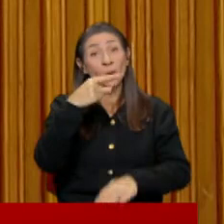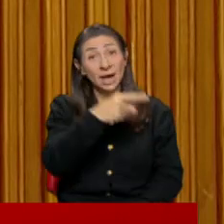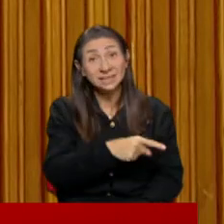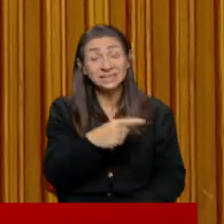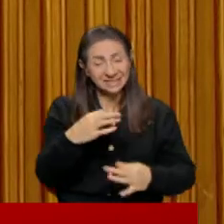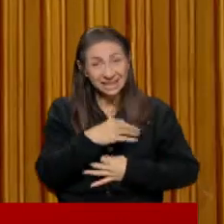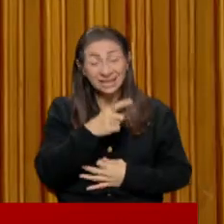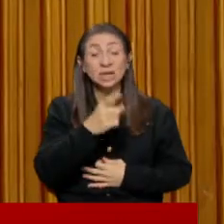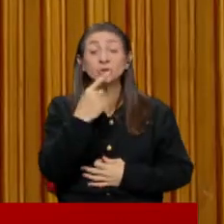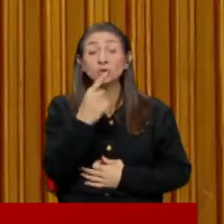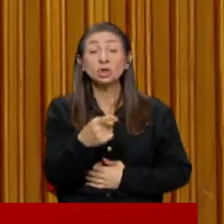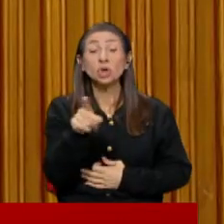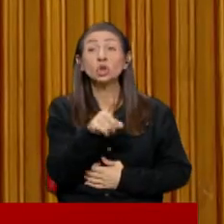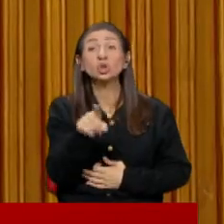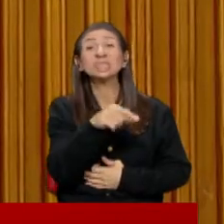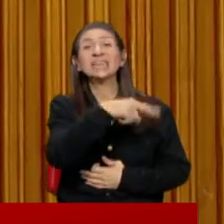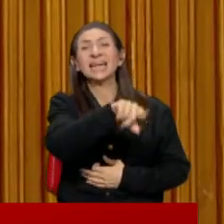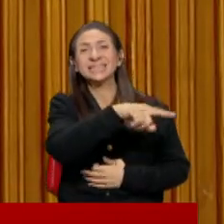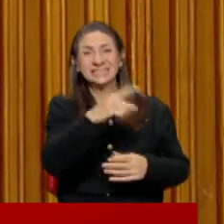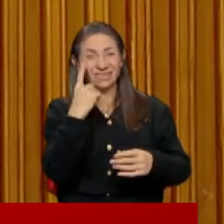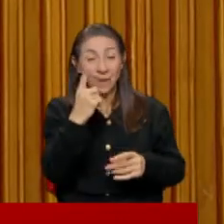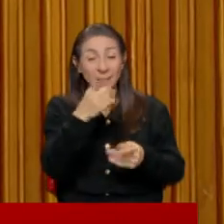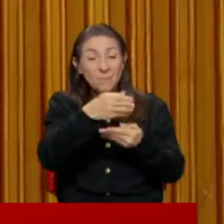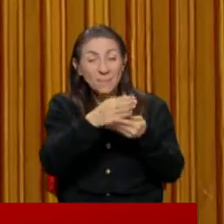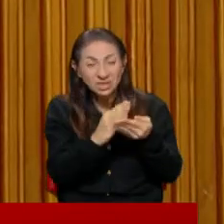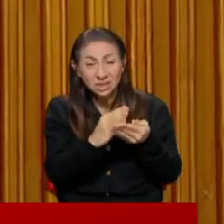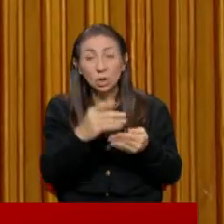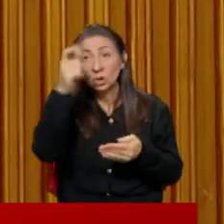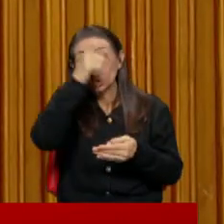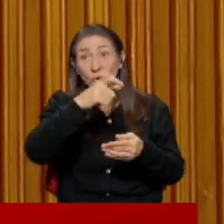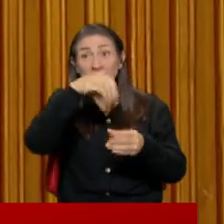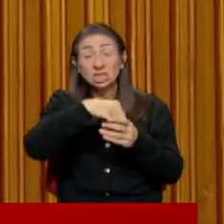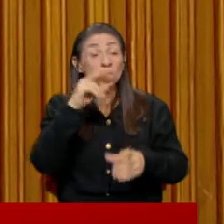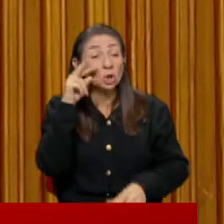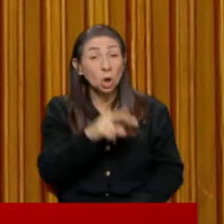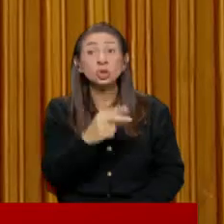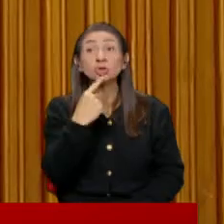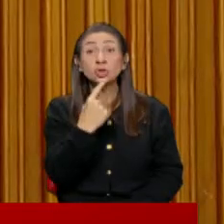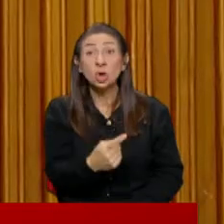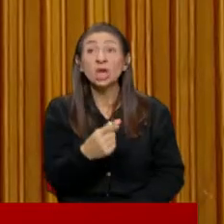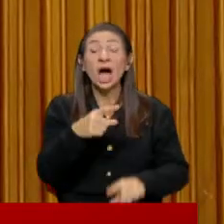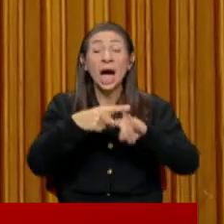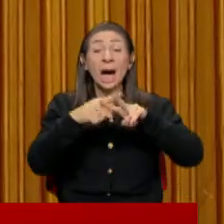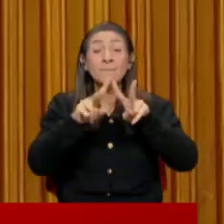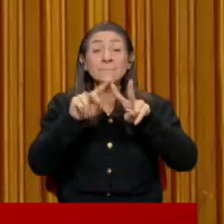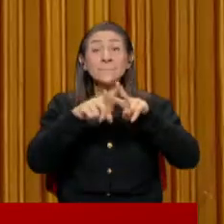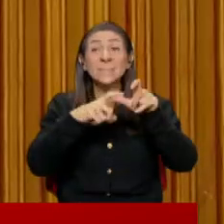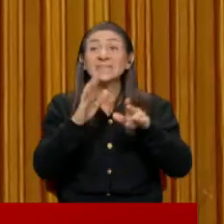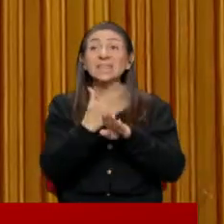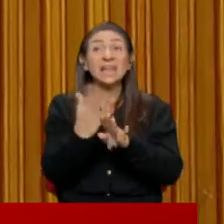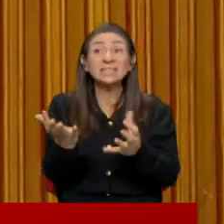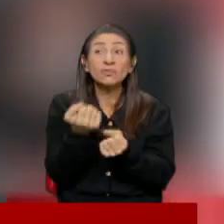sen sözde Kürtistan'ın bir parçasını Türkiye'de gördüğünü söyleyen Hamas'ı